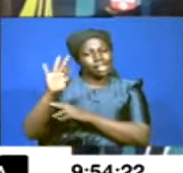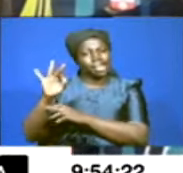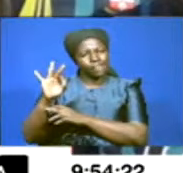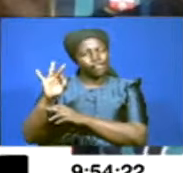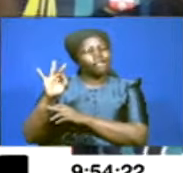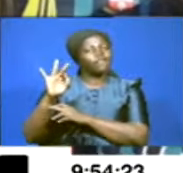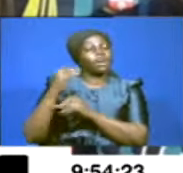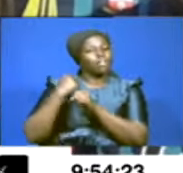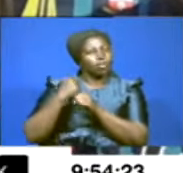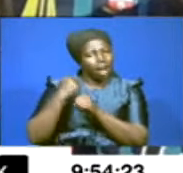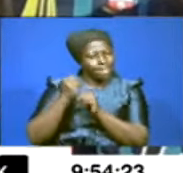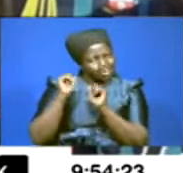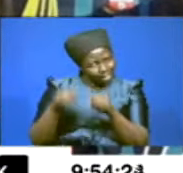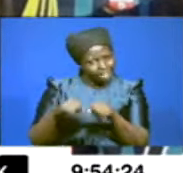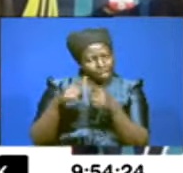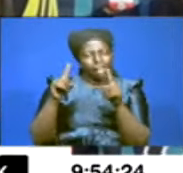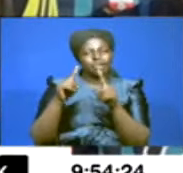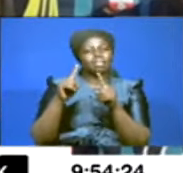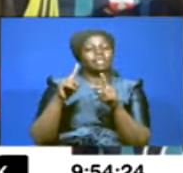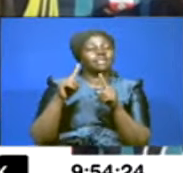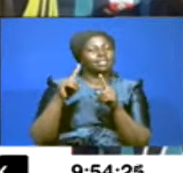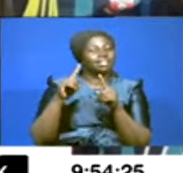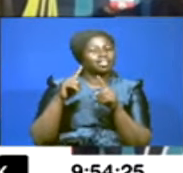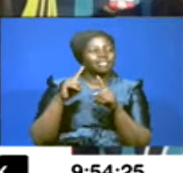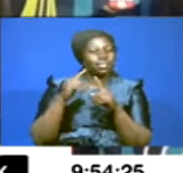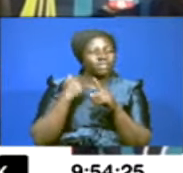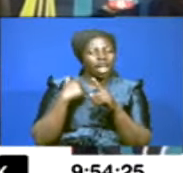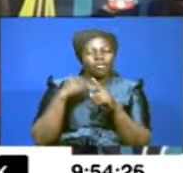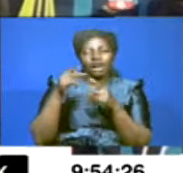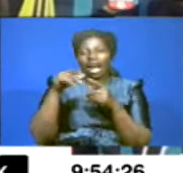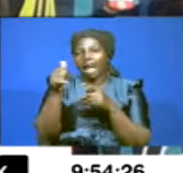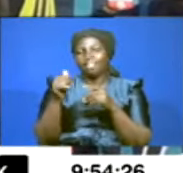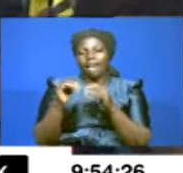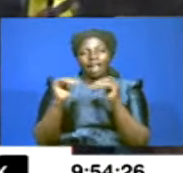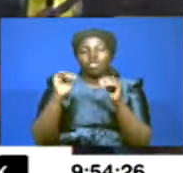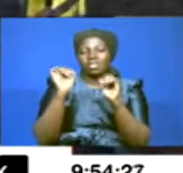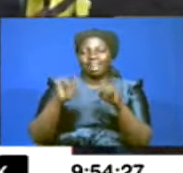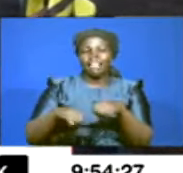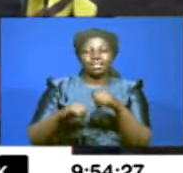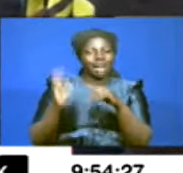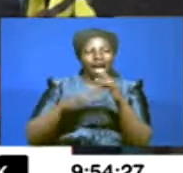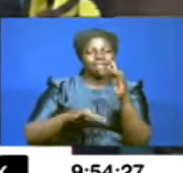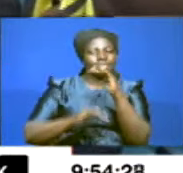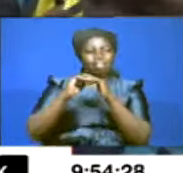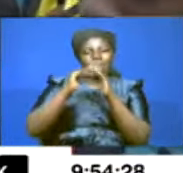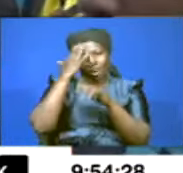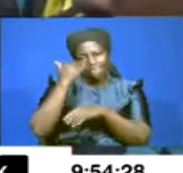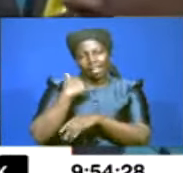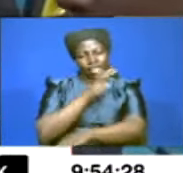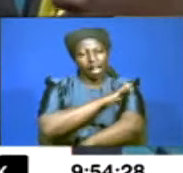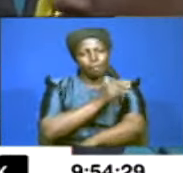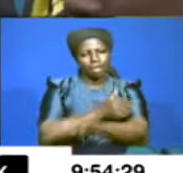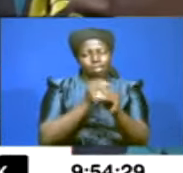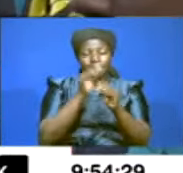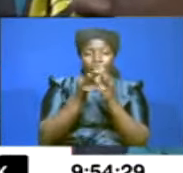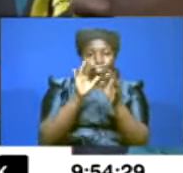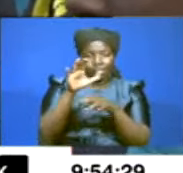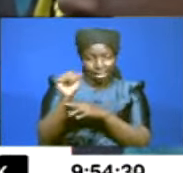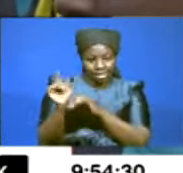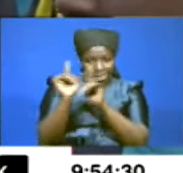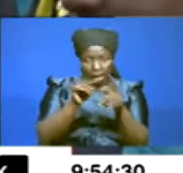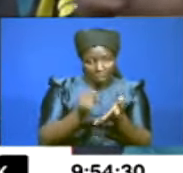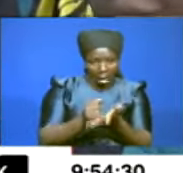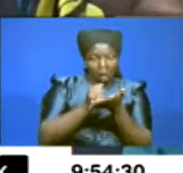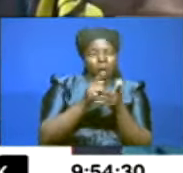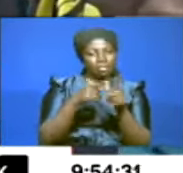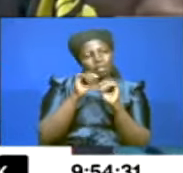so CS akiintervene mambo inaweza kuwa poa sana, wainue football mashinani kabisa. Kile imetusaidia kuwa namba mbili kwa hii ligi ni